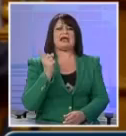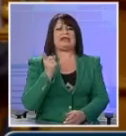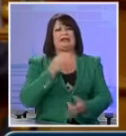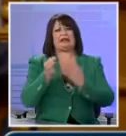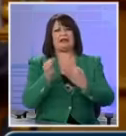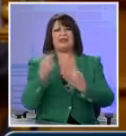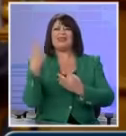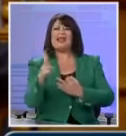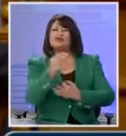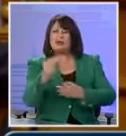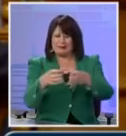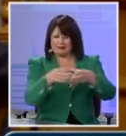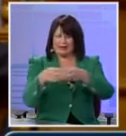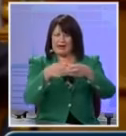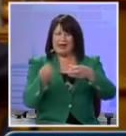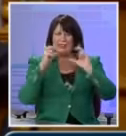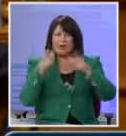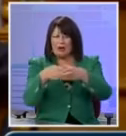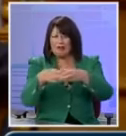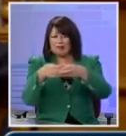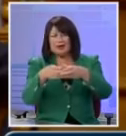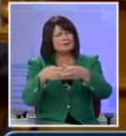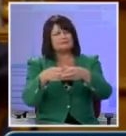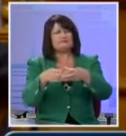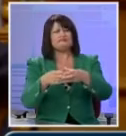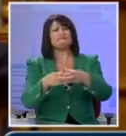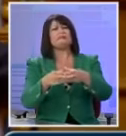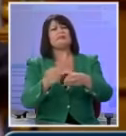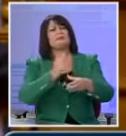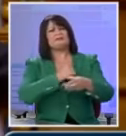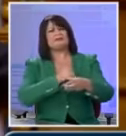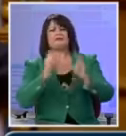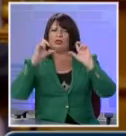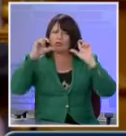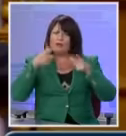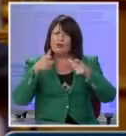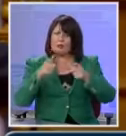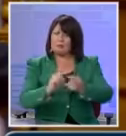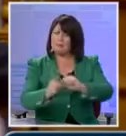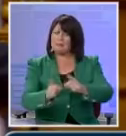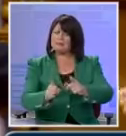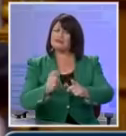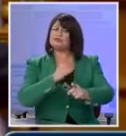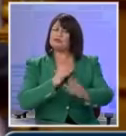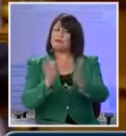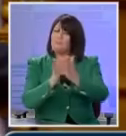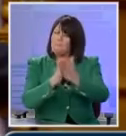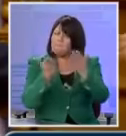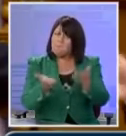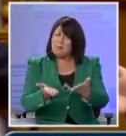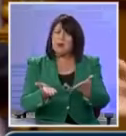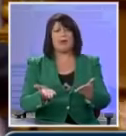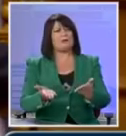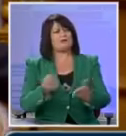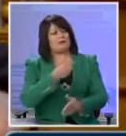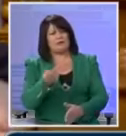εσωτερικά σας εγώ είμαι υπέρ της άποψης ότι στα κόμματα πρέπει να υπάρχει δημοκρατία εσωκομματική και μπράβο σας και δεν υπάρχει